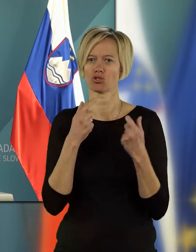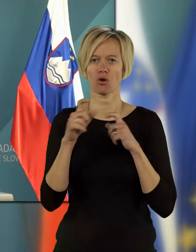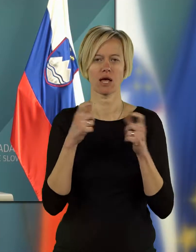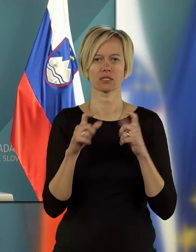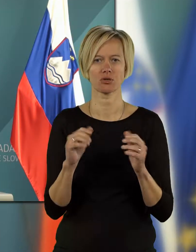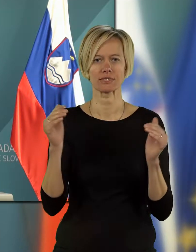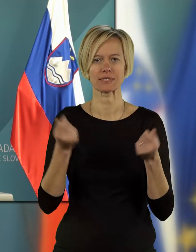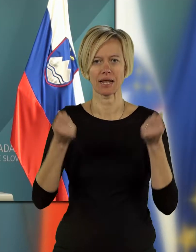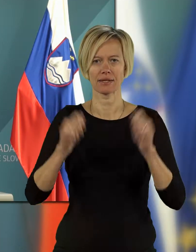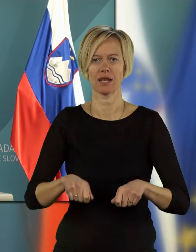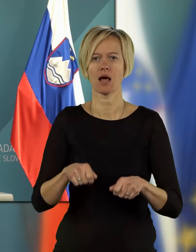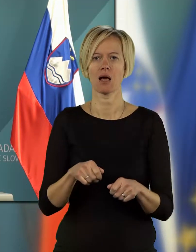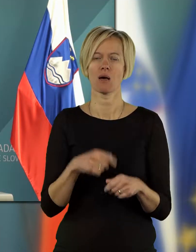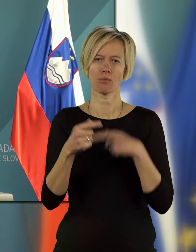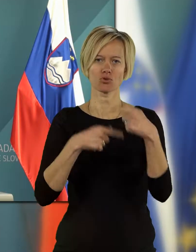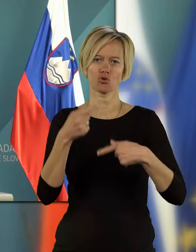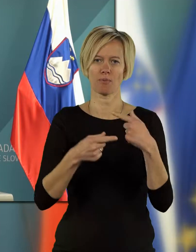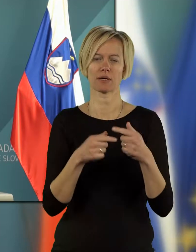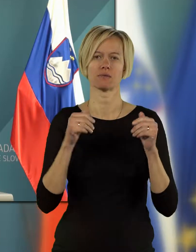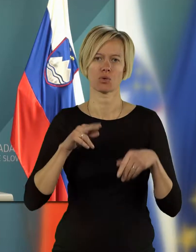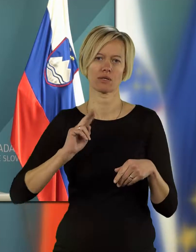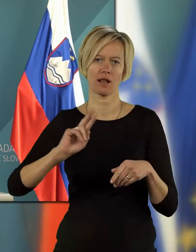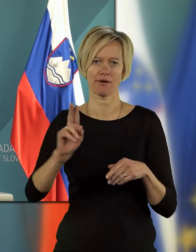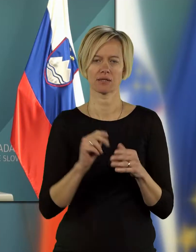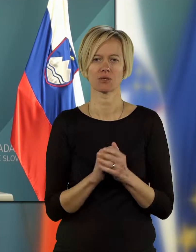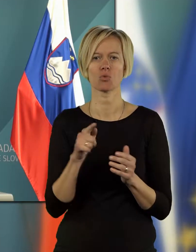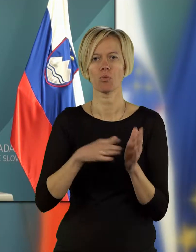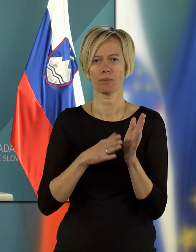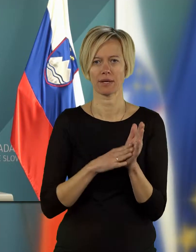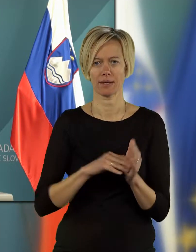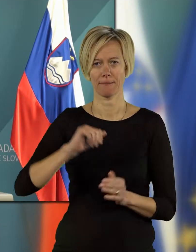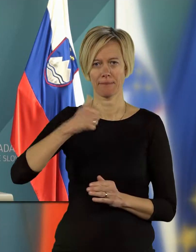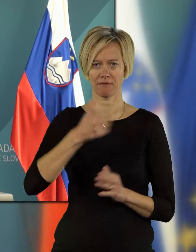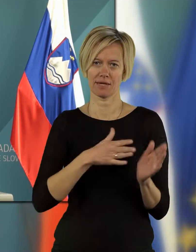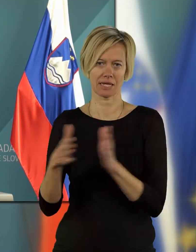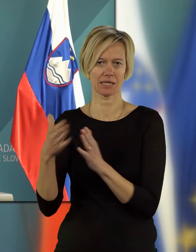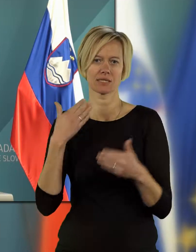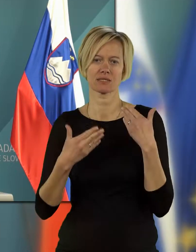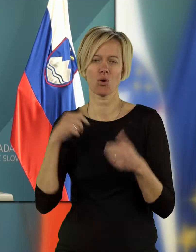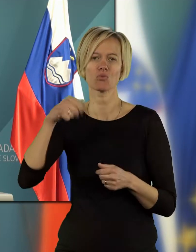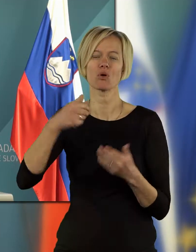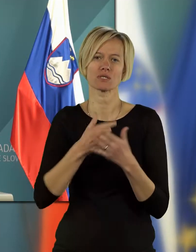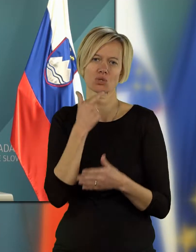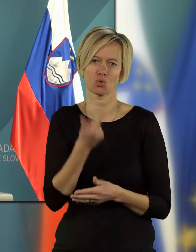soglasno sklenila, da se postopek nadaljuje, kar pomeni, da na prvi redni seji odbora za